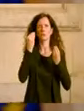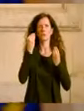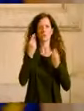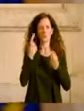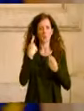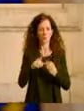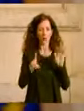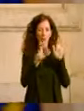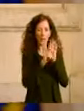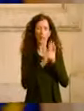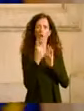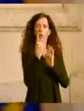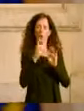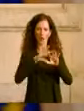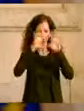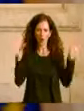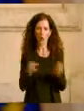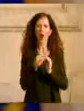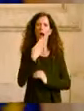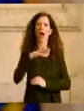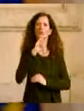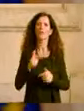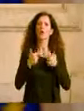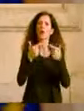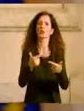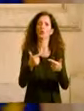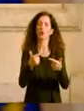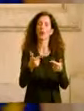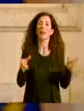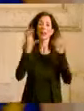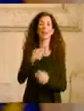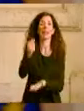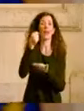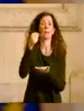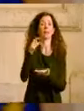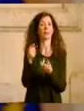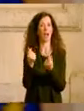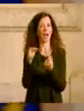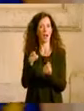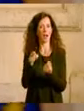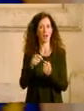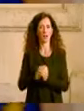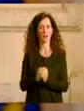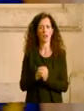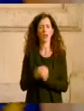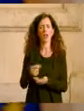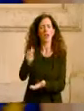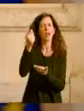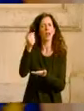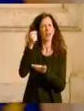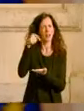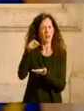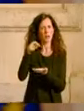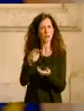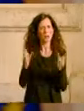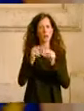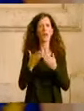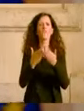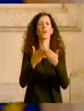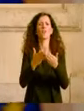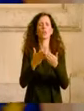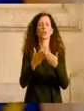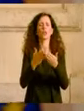stesso decreto, tante agevolazioni per la ricapitalizzazione, per favorire il consolidamento dell'organismo